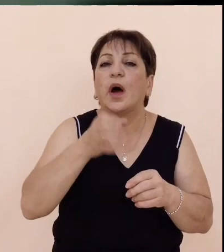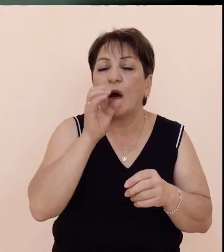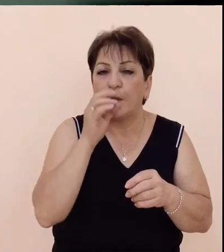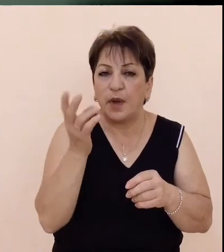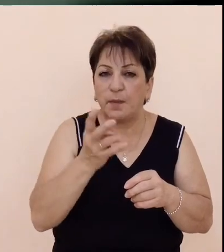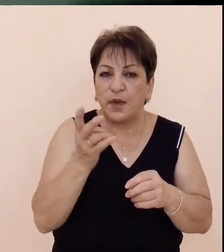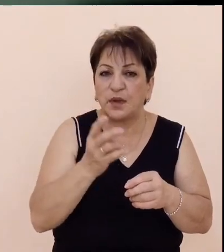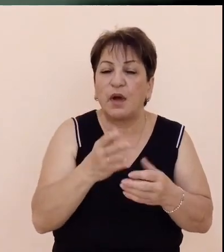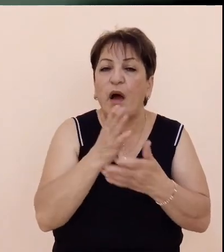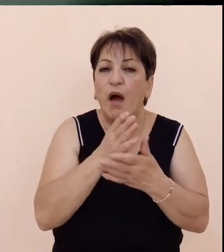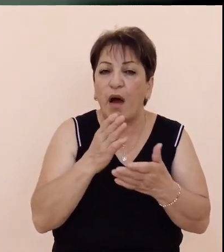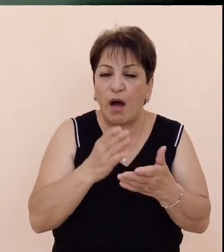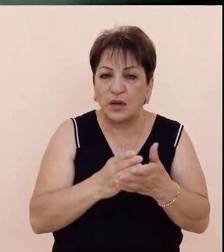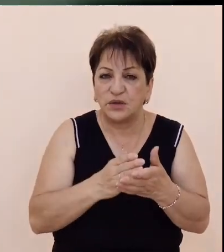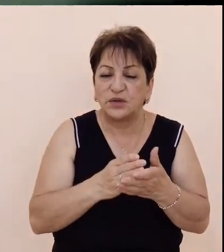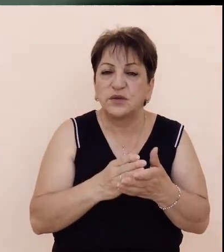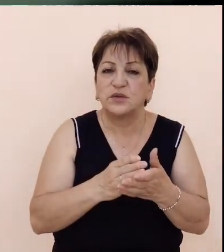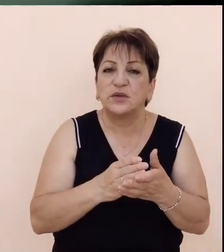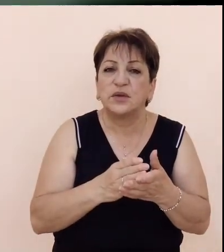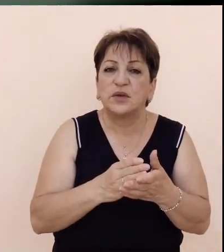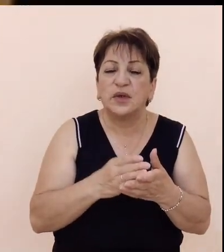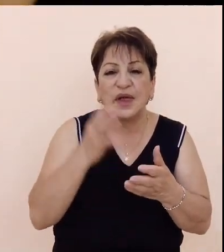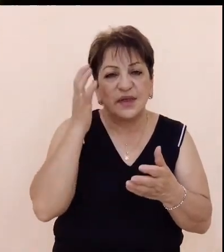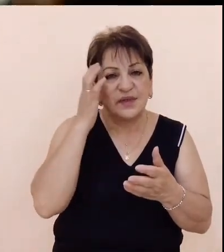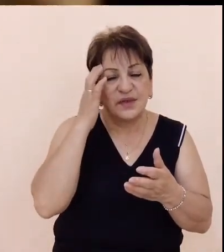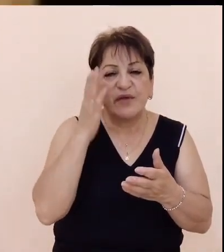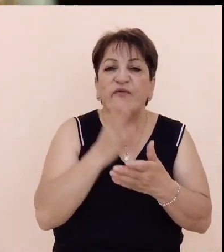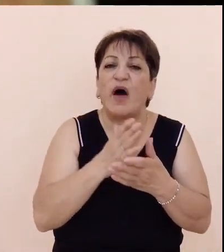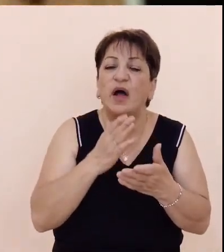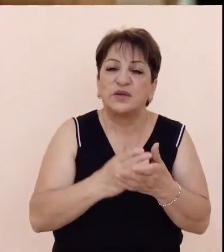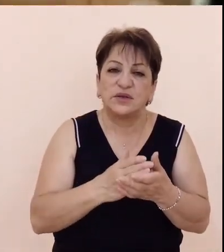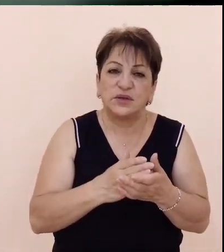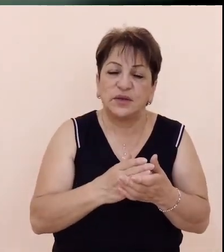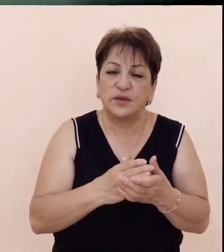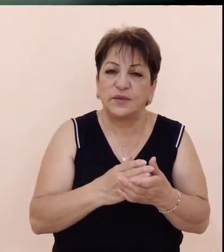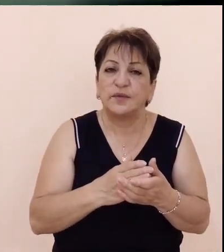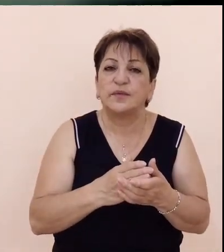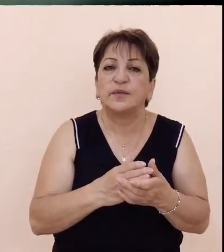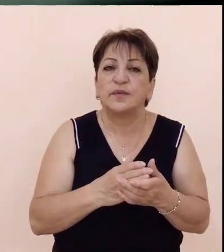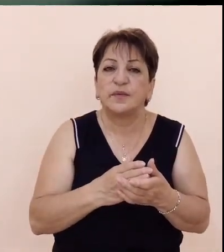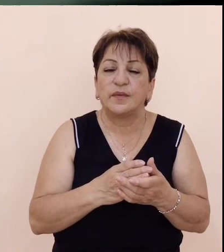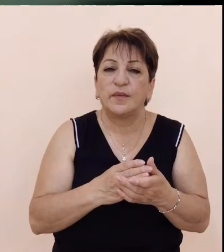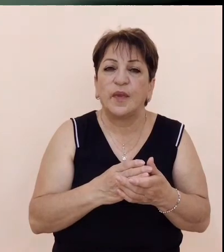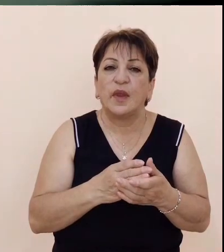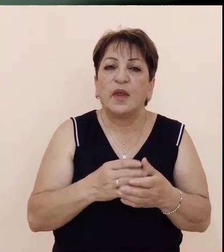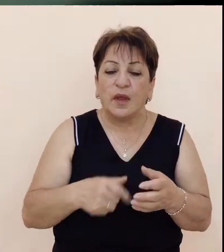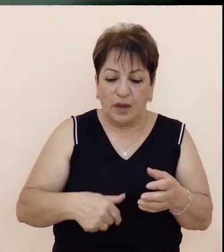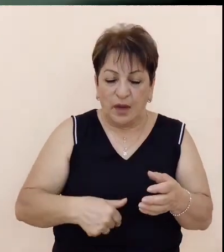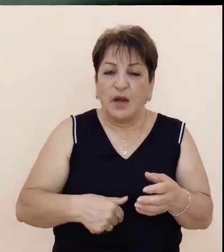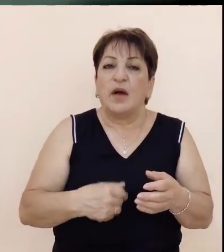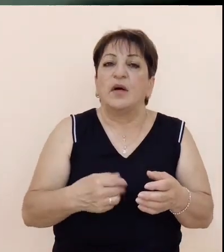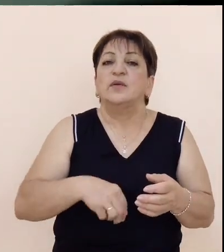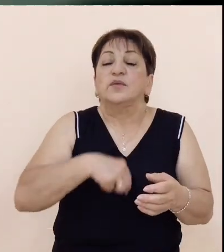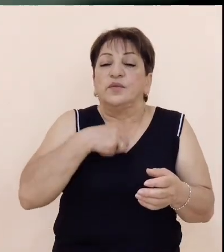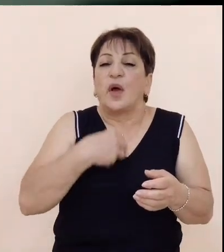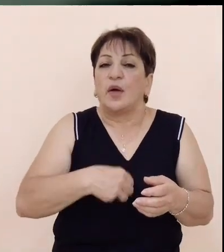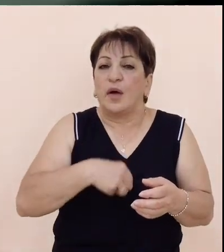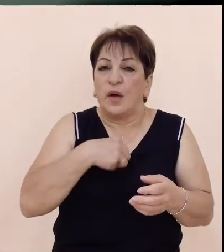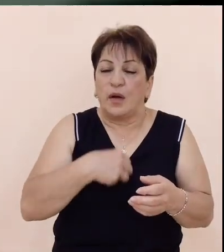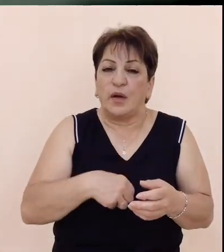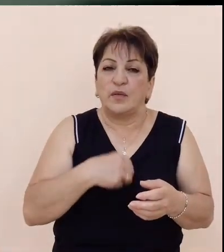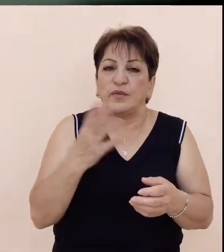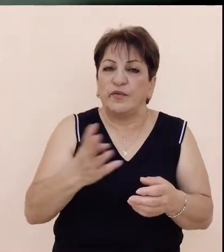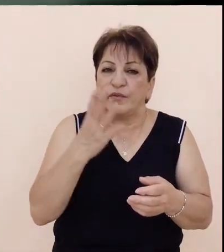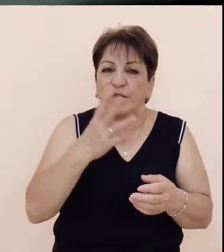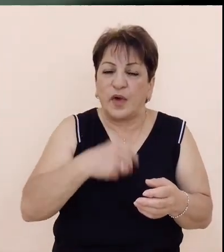աղվածքի հաց, գորշ, սև հաց անվան տակ։ Ինչ վերաբերում է այրոցին, ապա այրոցից